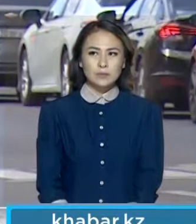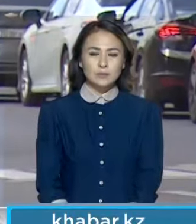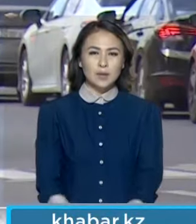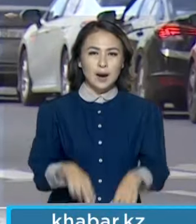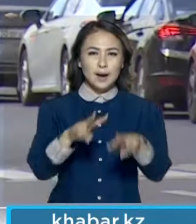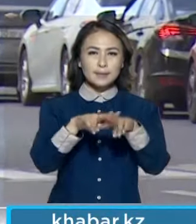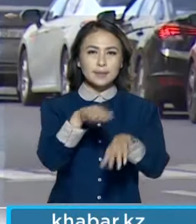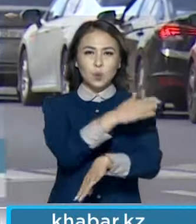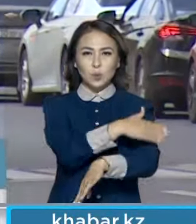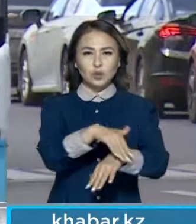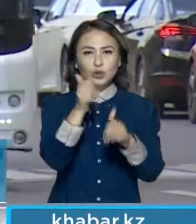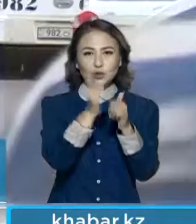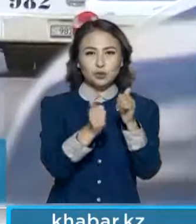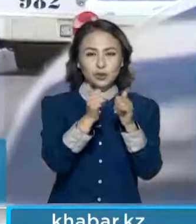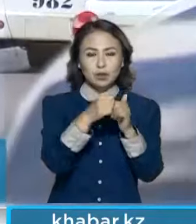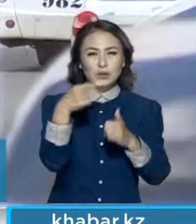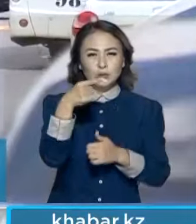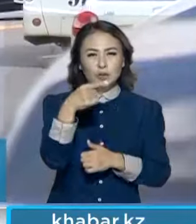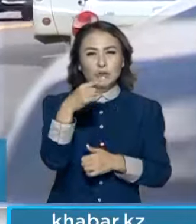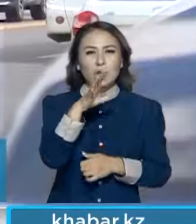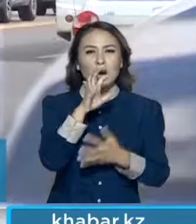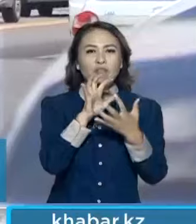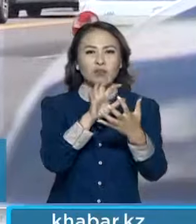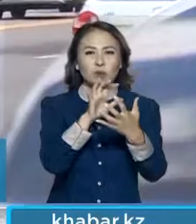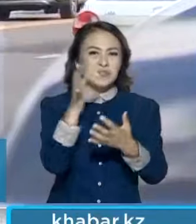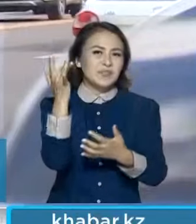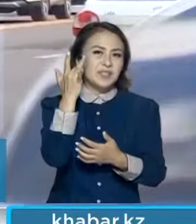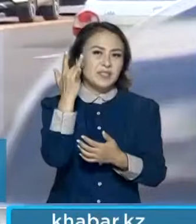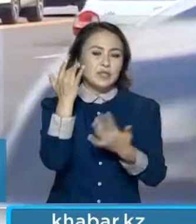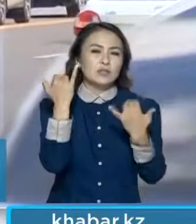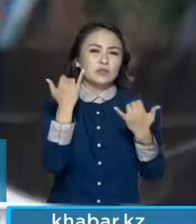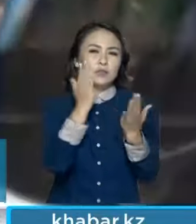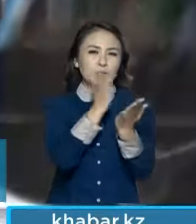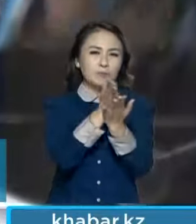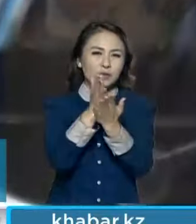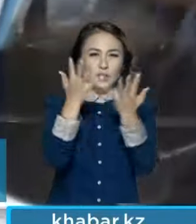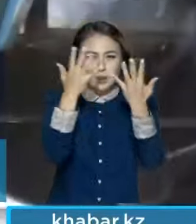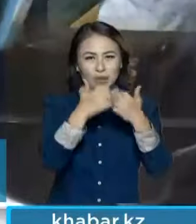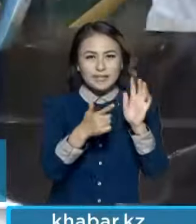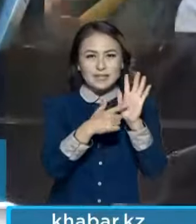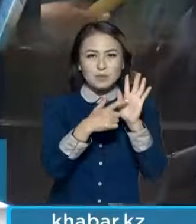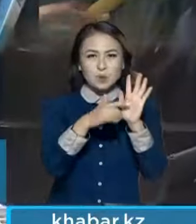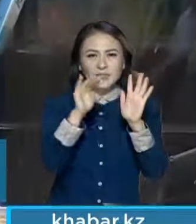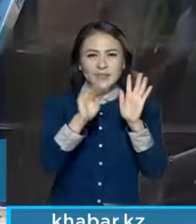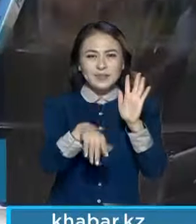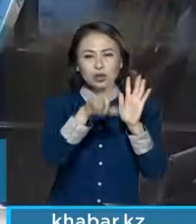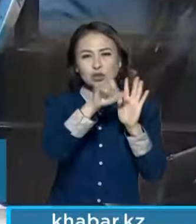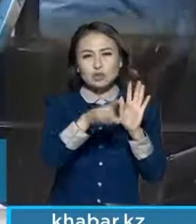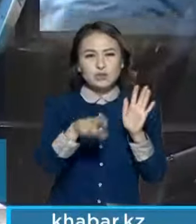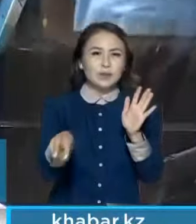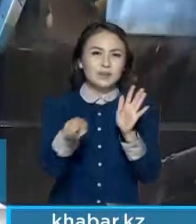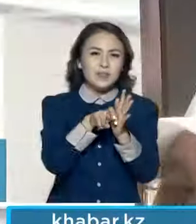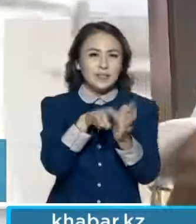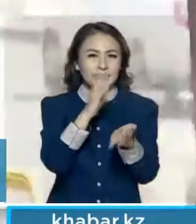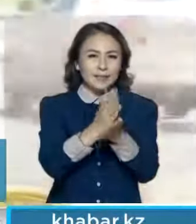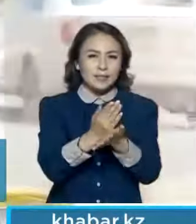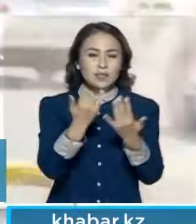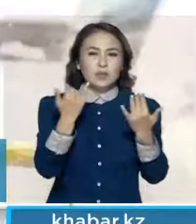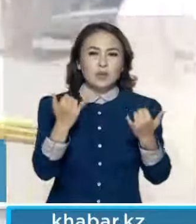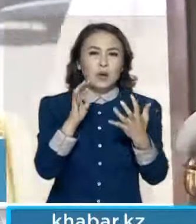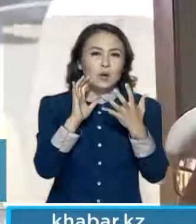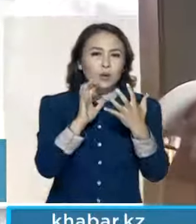Астана көшелеріне күнделікті 1000-нан астам автобус шығады. Барлық бағдарды қосалғанда 700 мыңға жоқ жолаушы тасымалданады. Қоғамдық